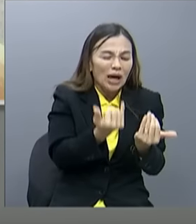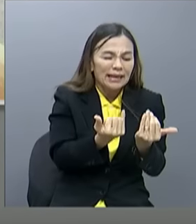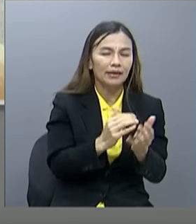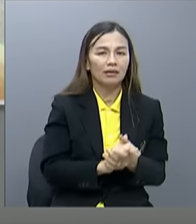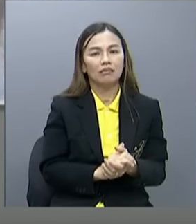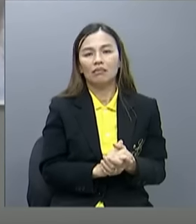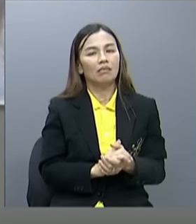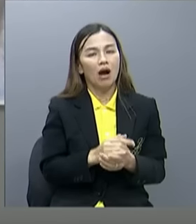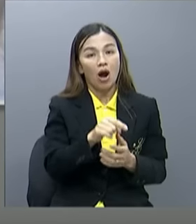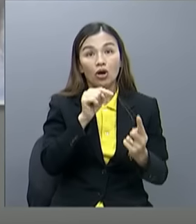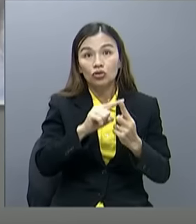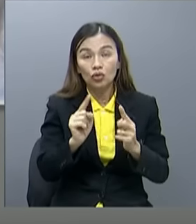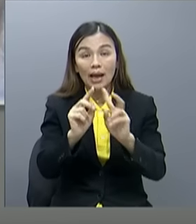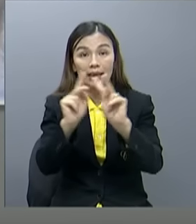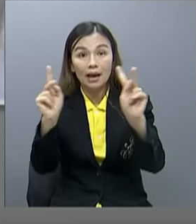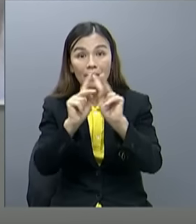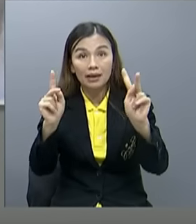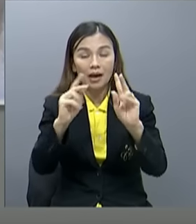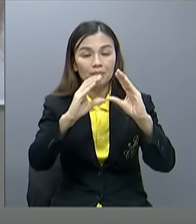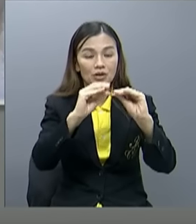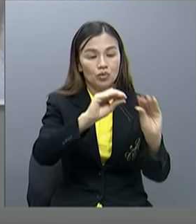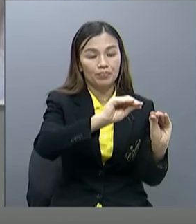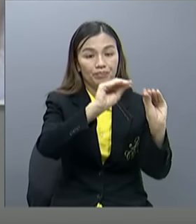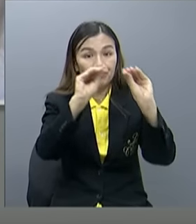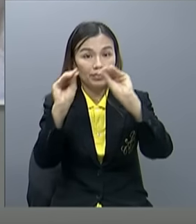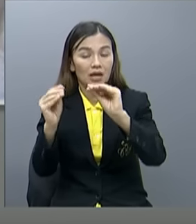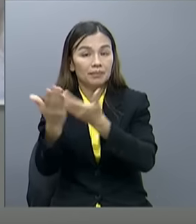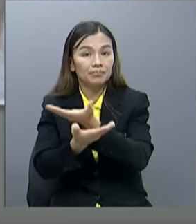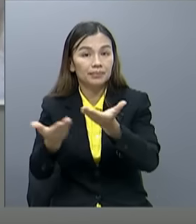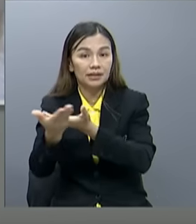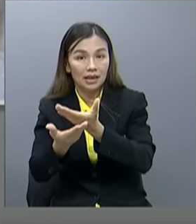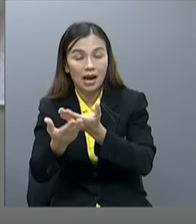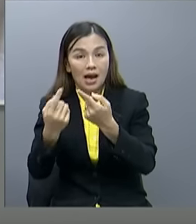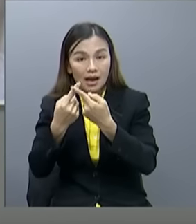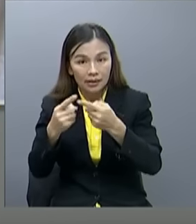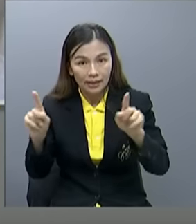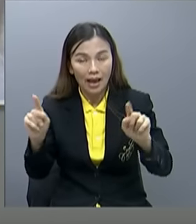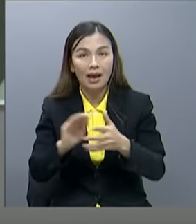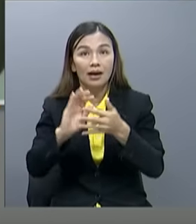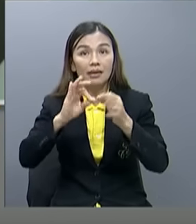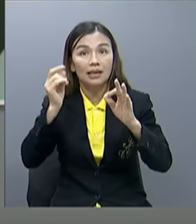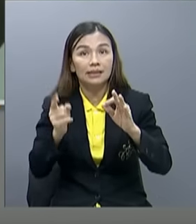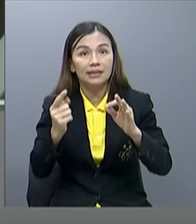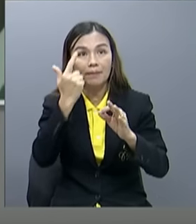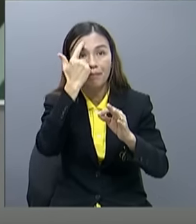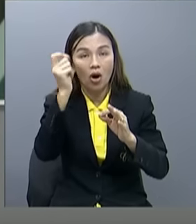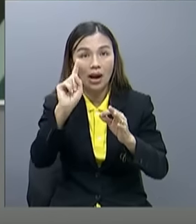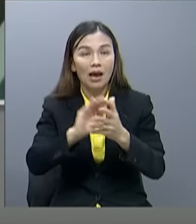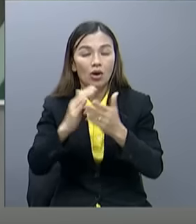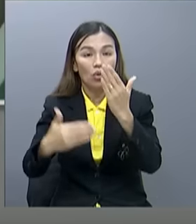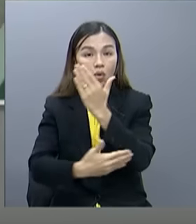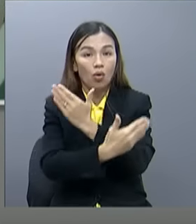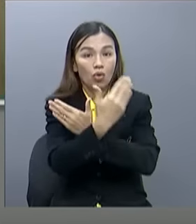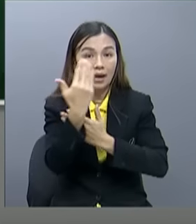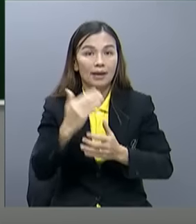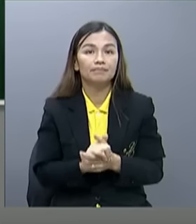สรรหาตัดสินใจแล้วที่จะเลื่อนการประชุมพิจารณาออกไปแต่ในข้อเท็จจริงก็คือว่ายังคงมีโอกาสนะคะ